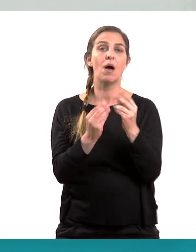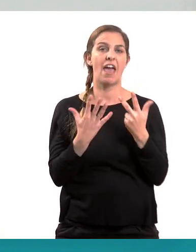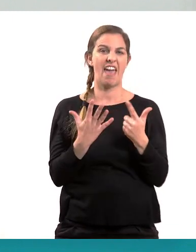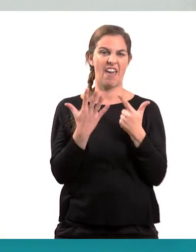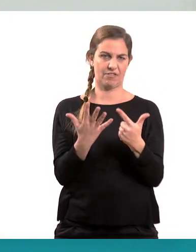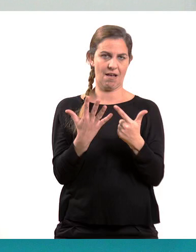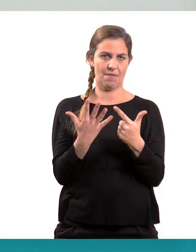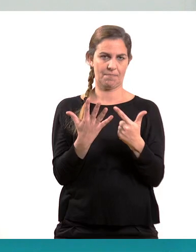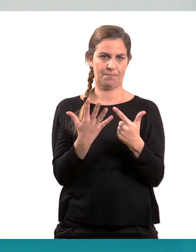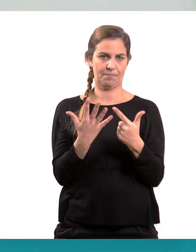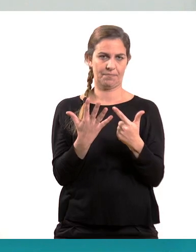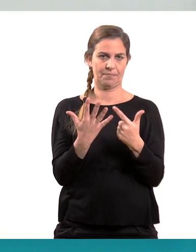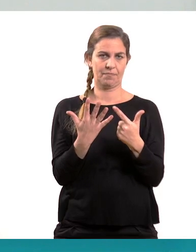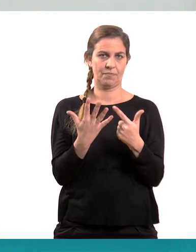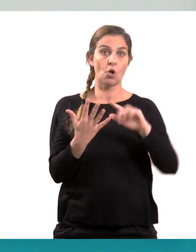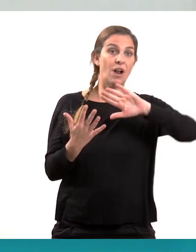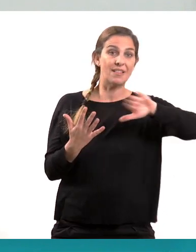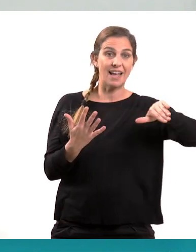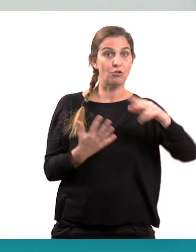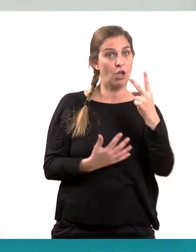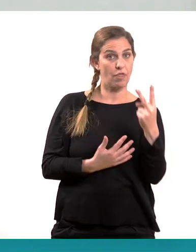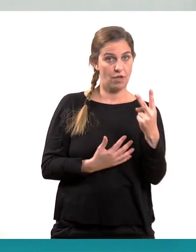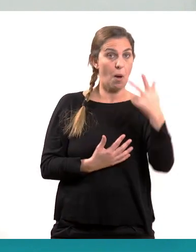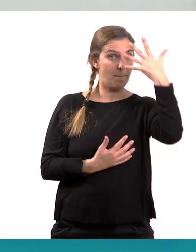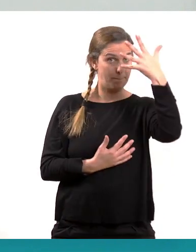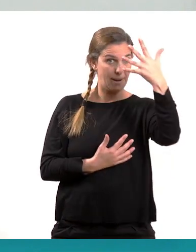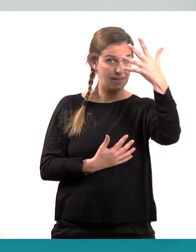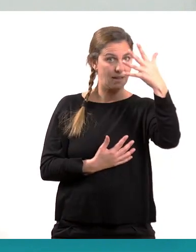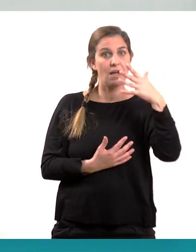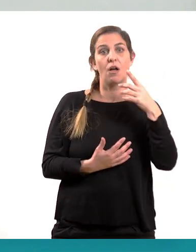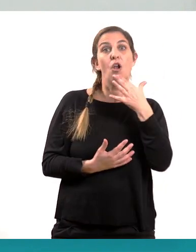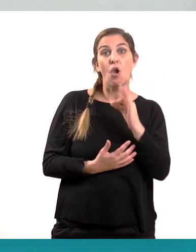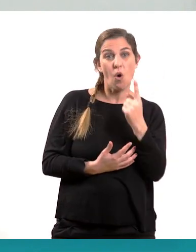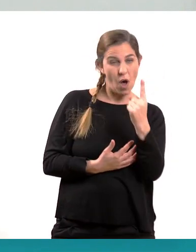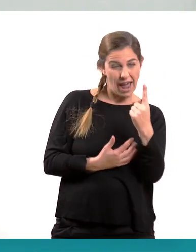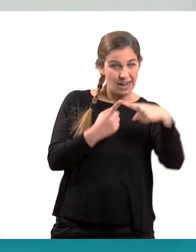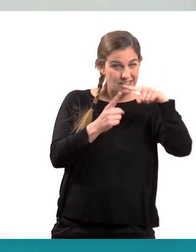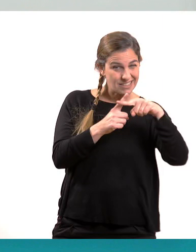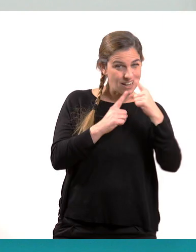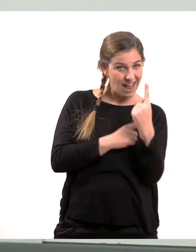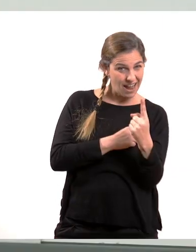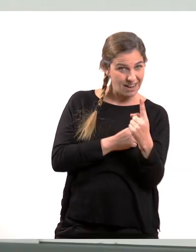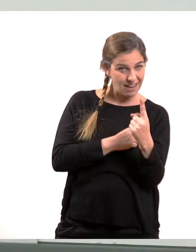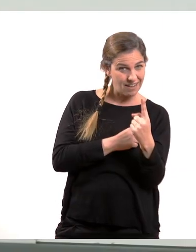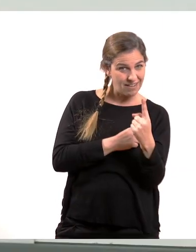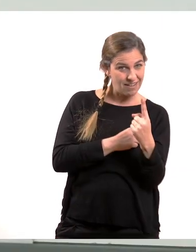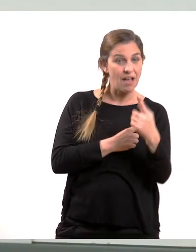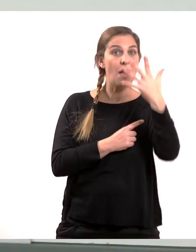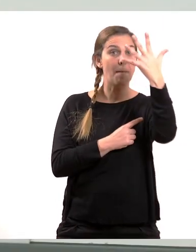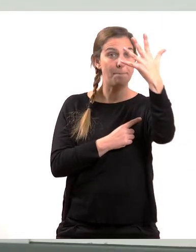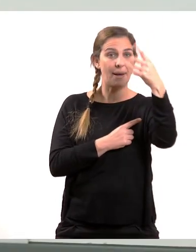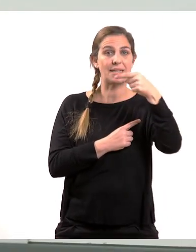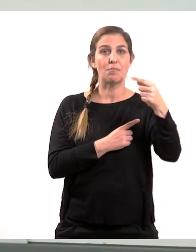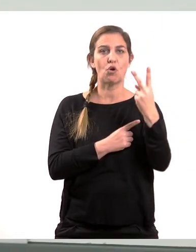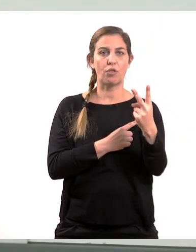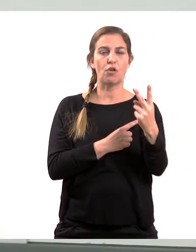Και φτάσαμε και στις χιλιάδες. 2. Γιατί 2 θα μου πείτε. 1 και 1, 2. Από 5,